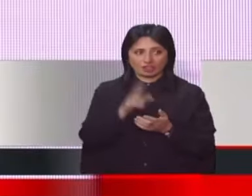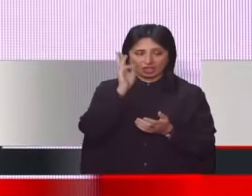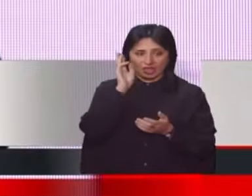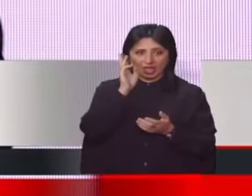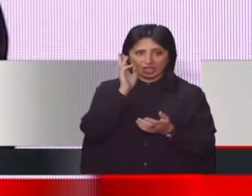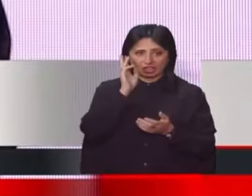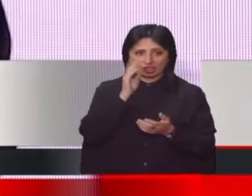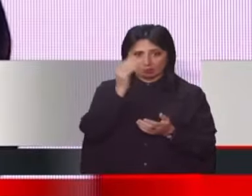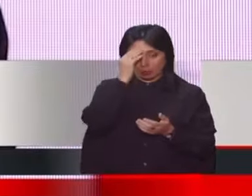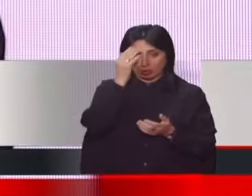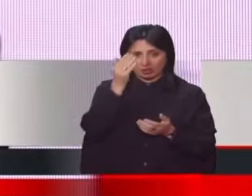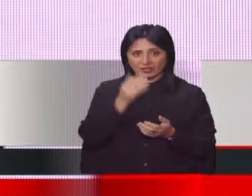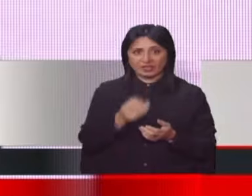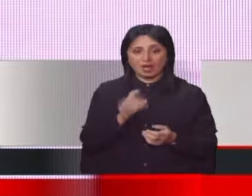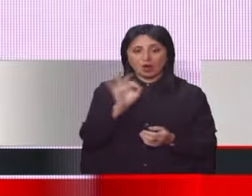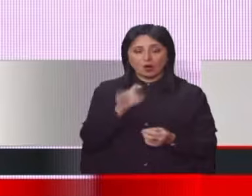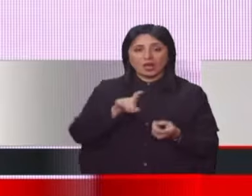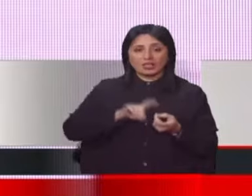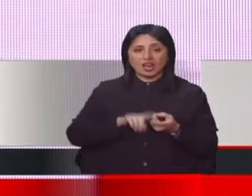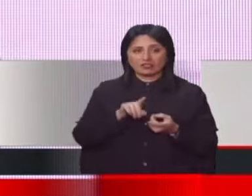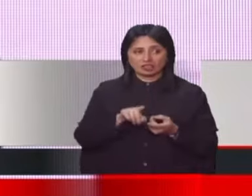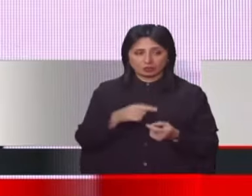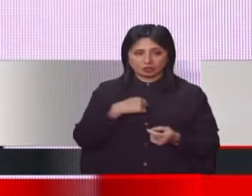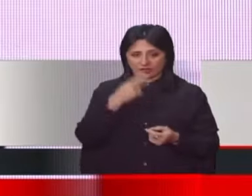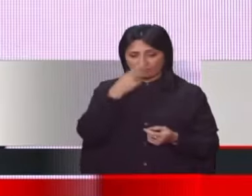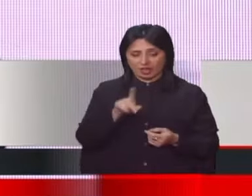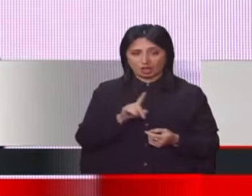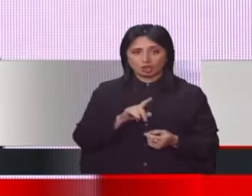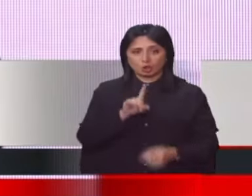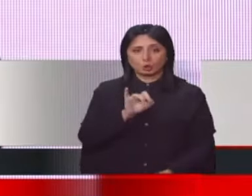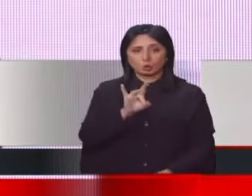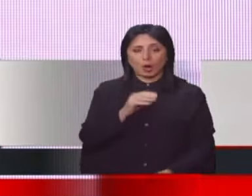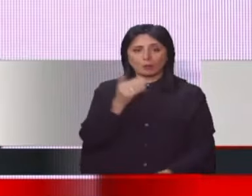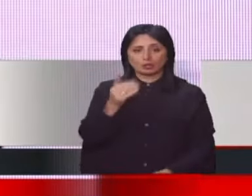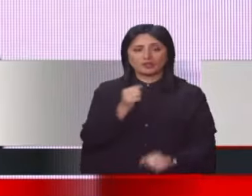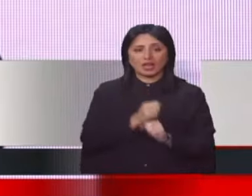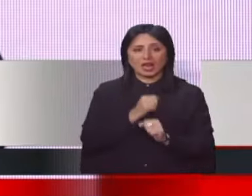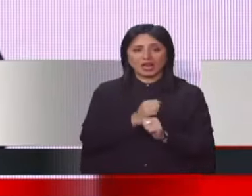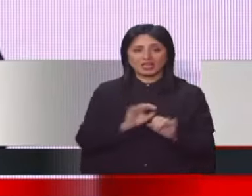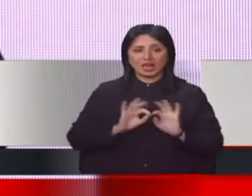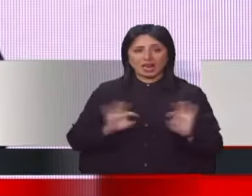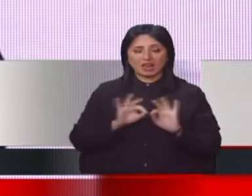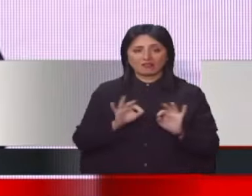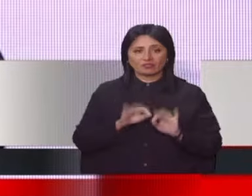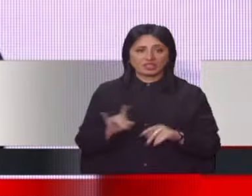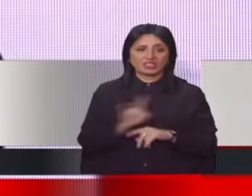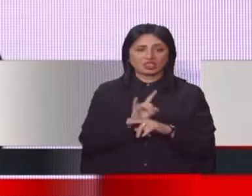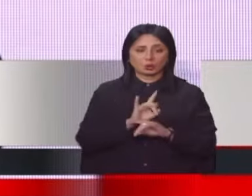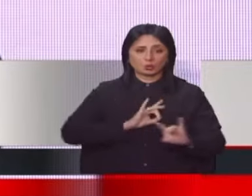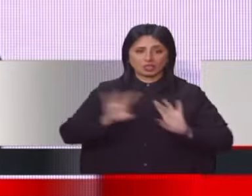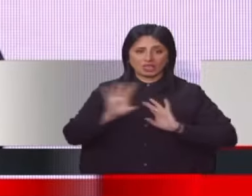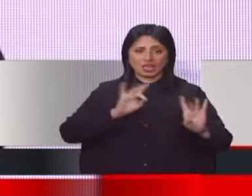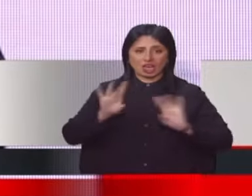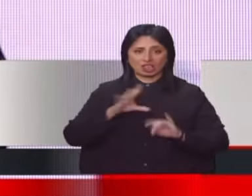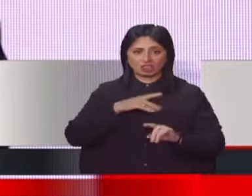ელჩის პოზიციას აღნიშნულთან დაკავშირებით, ჩვენ ნახეთ, რომ სალომე ზურაბიშვილის მიერ გაკეთებული განცხადება მორიგი სიცრუის ტირაჟირება